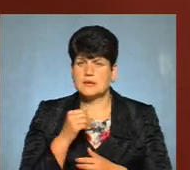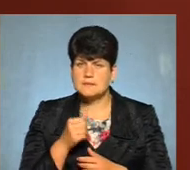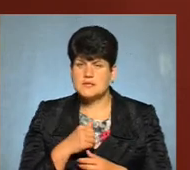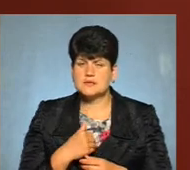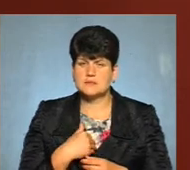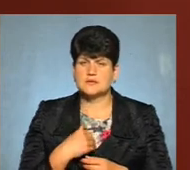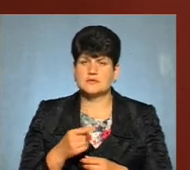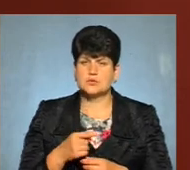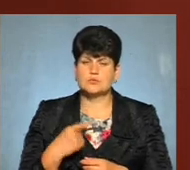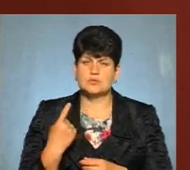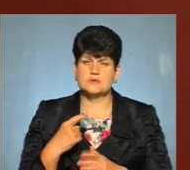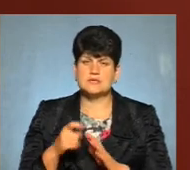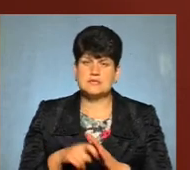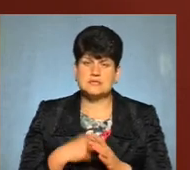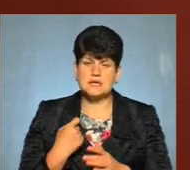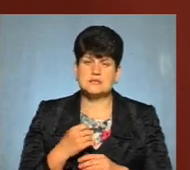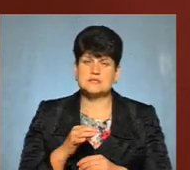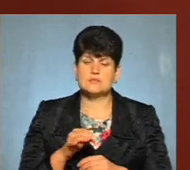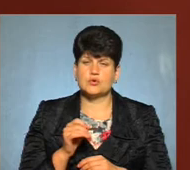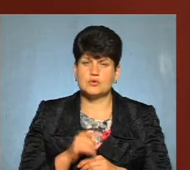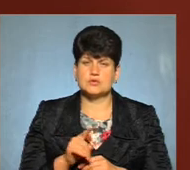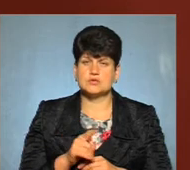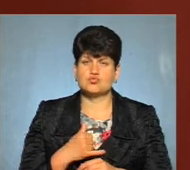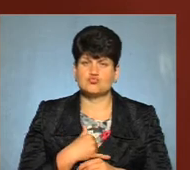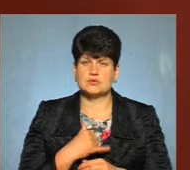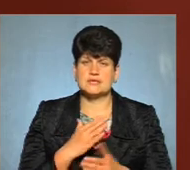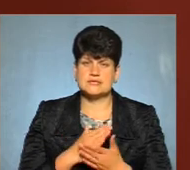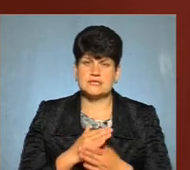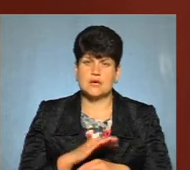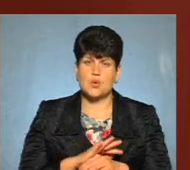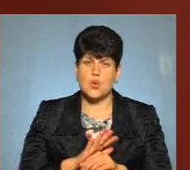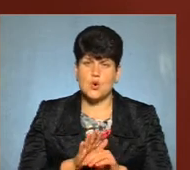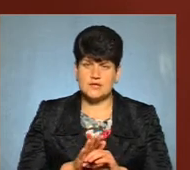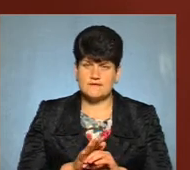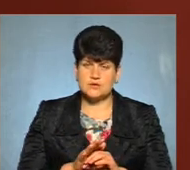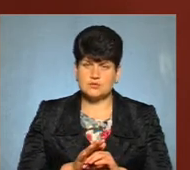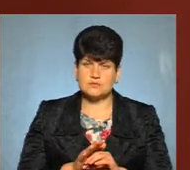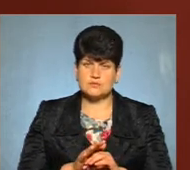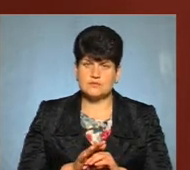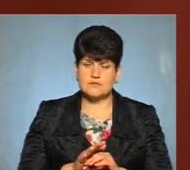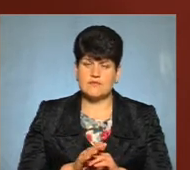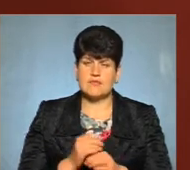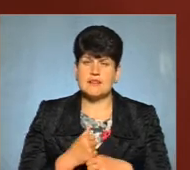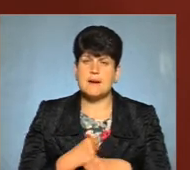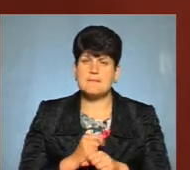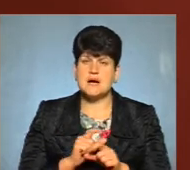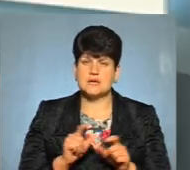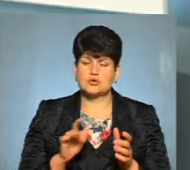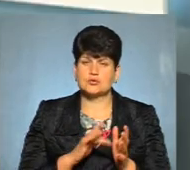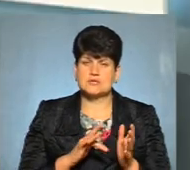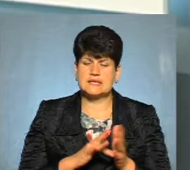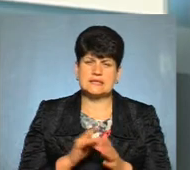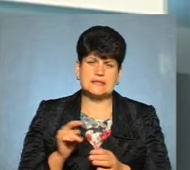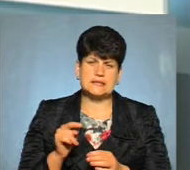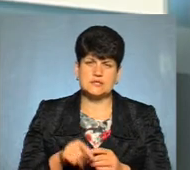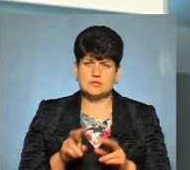на Тернопільщині дізналися про те, що і в нас є коронавірус. Саме в лабораторному центрі тисячі досліджень